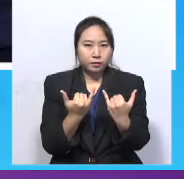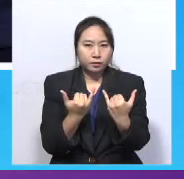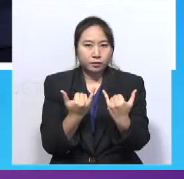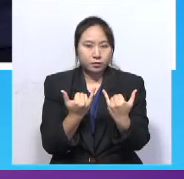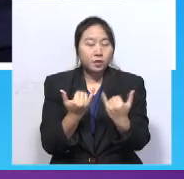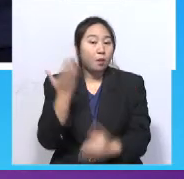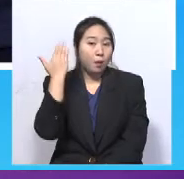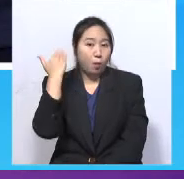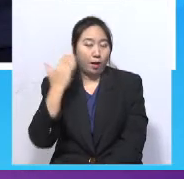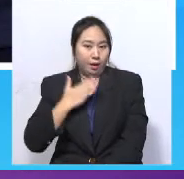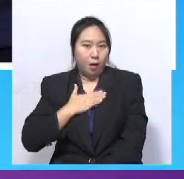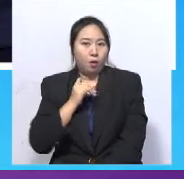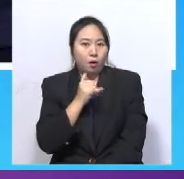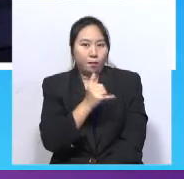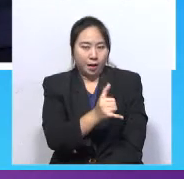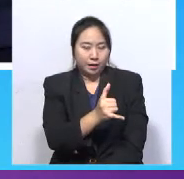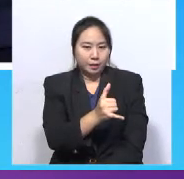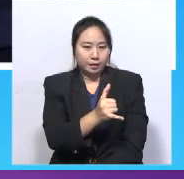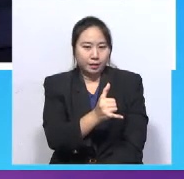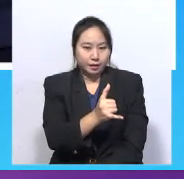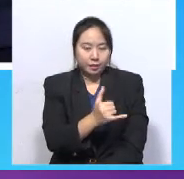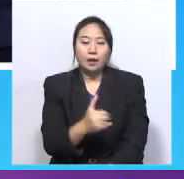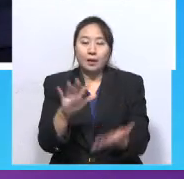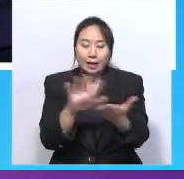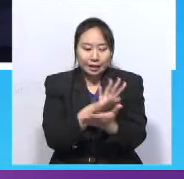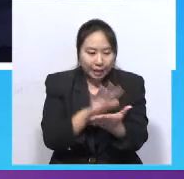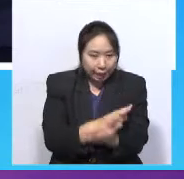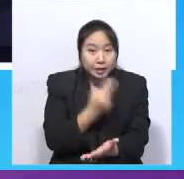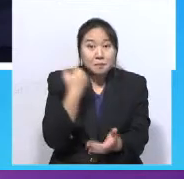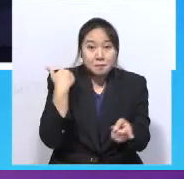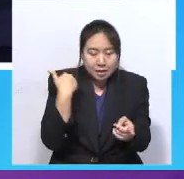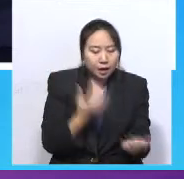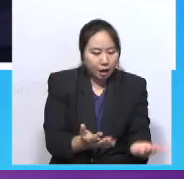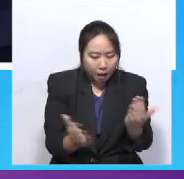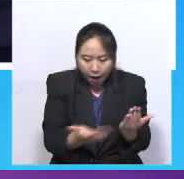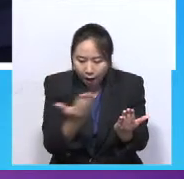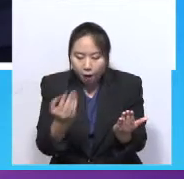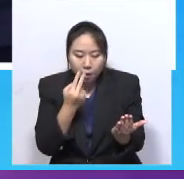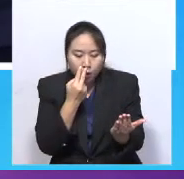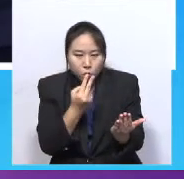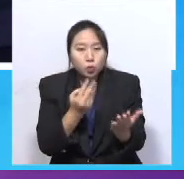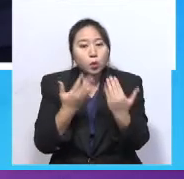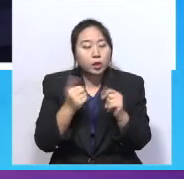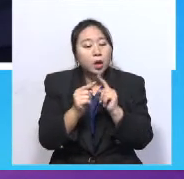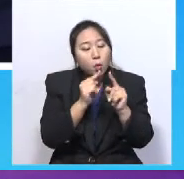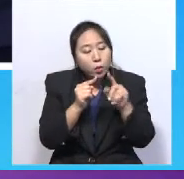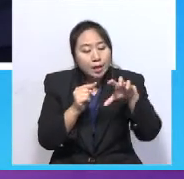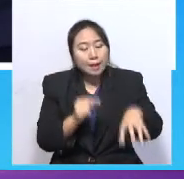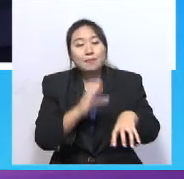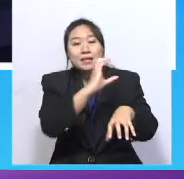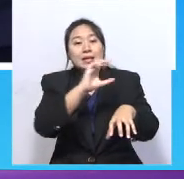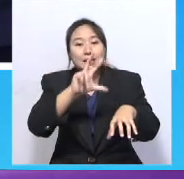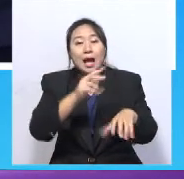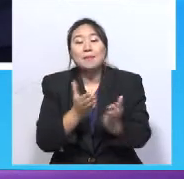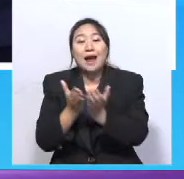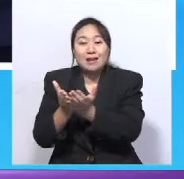เราเข้าไปเมื่อวานนะครับแล้วเราก็เก็บเอกสารเท่าที่มีตอนนี้ก็คือว่าได้มีการพูดคุยกับทางท่าเรือ3ว่าให้เขาสำแด